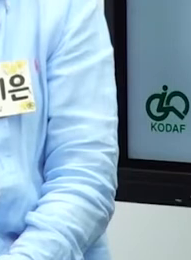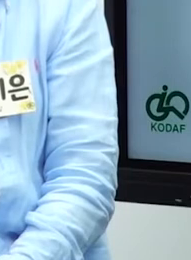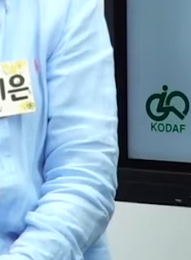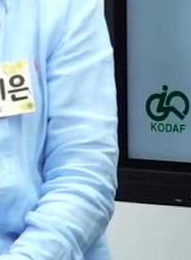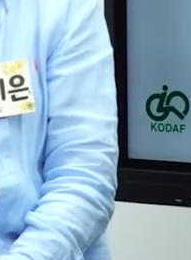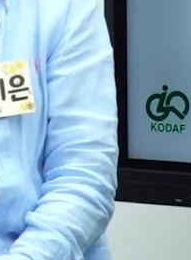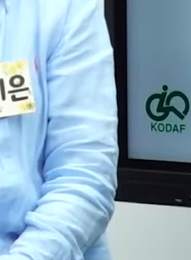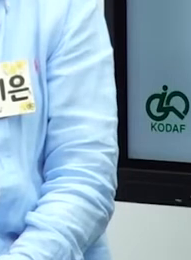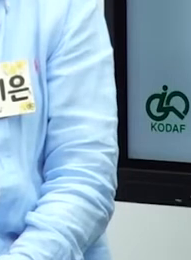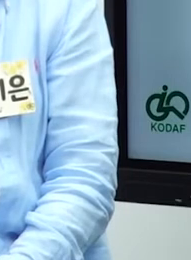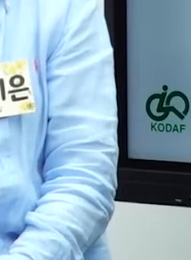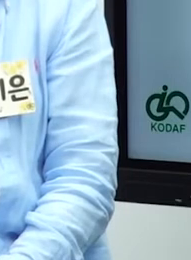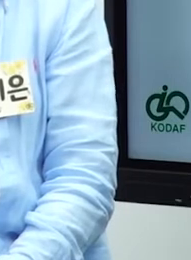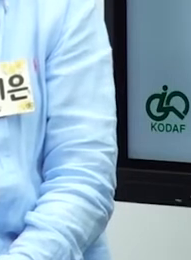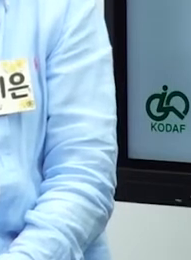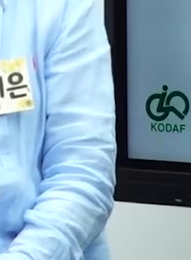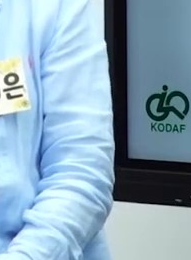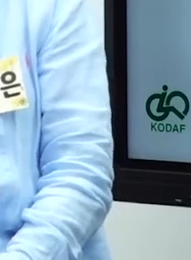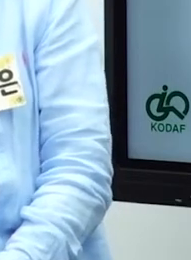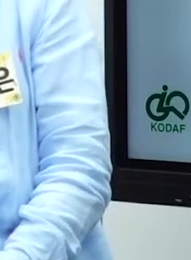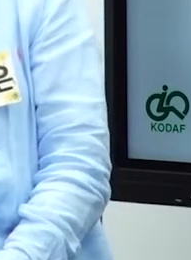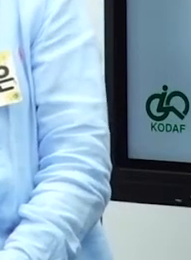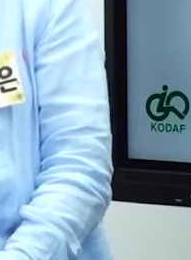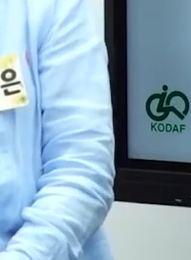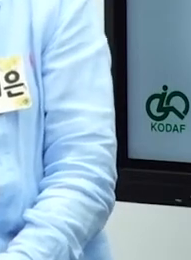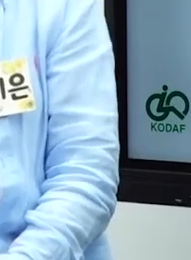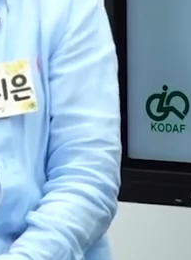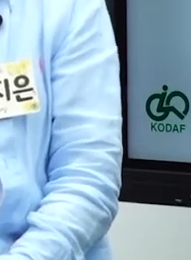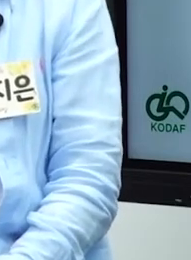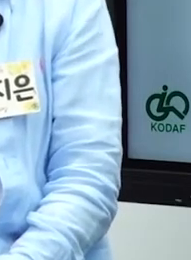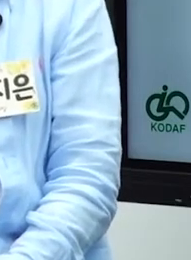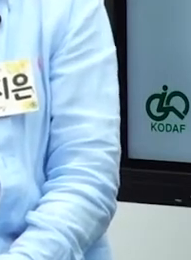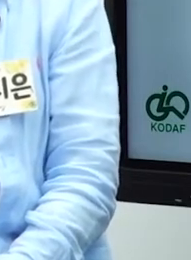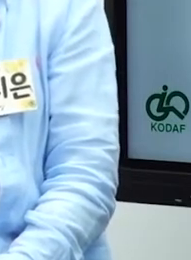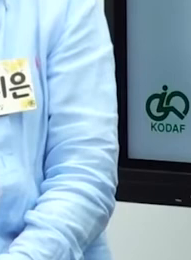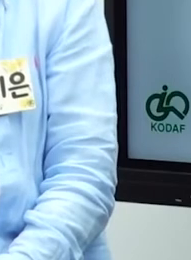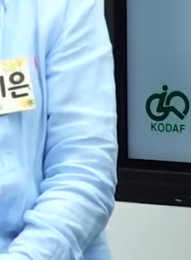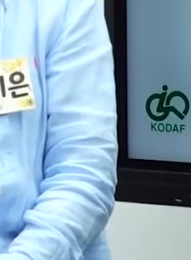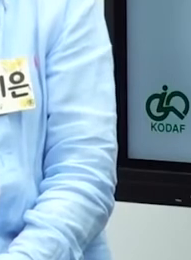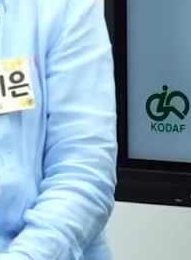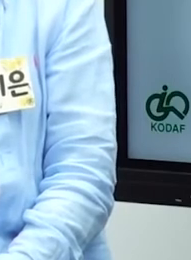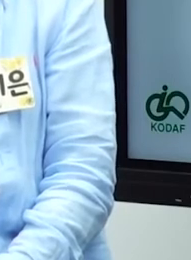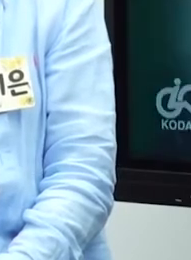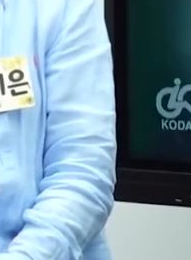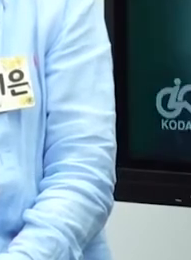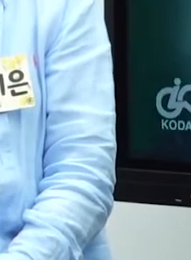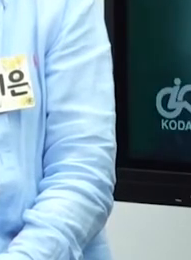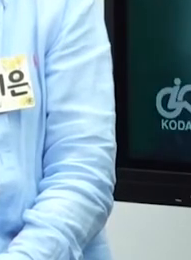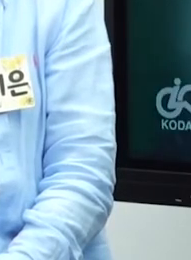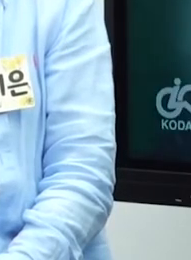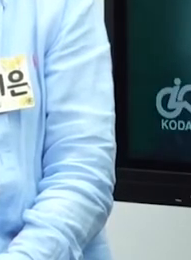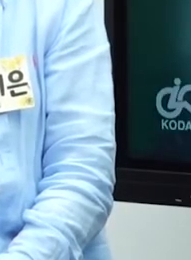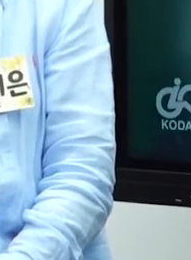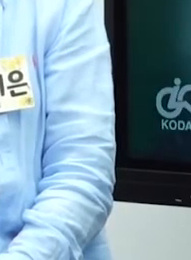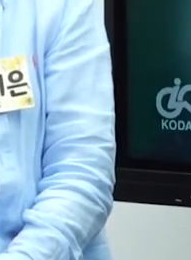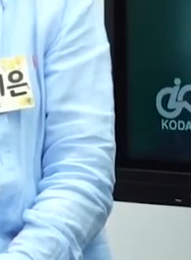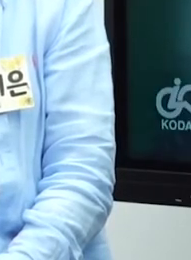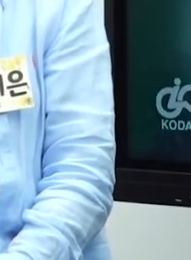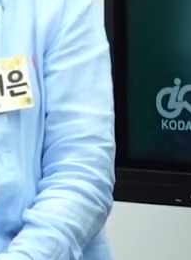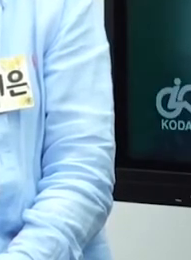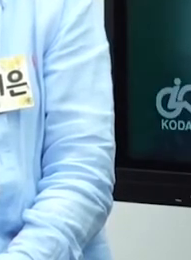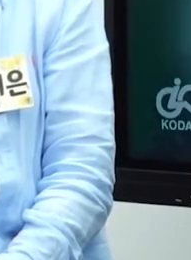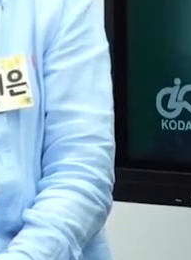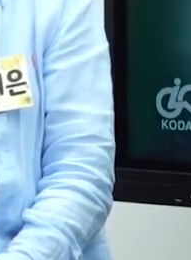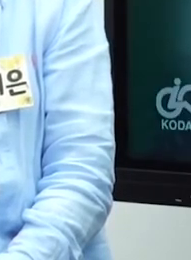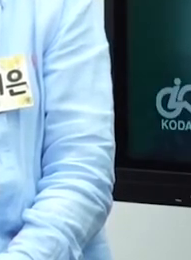좁아. 너 수어 쓰는 거 보면 부모도 농인인데 너도 수어 쓴다고 뭐라고 하고 네가 말하면 어머 저